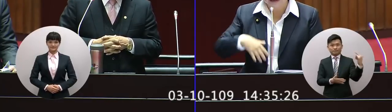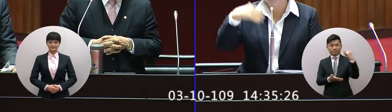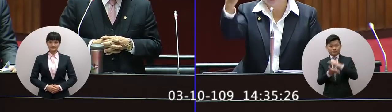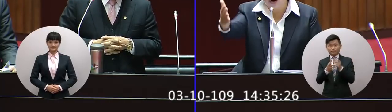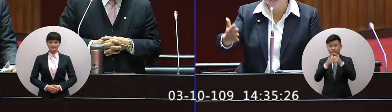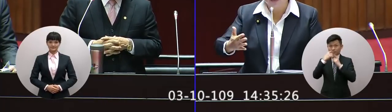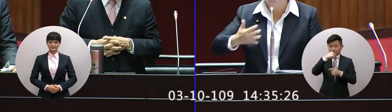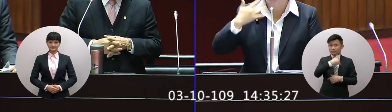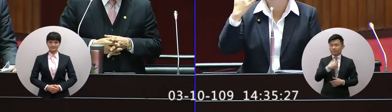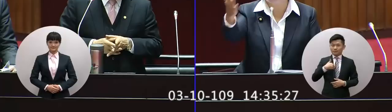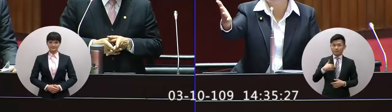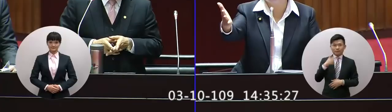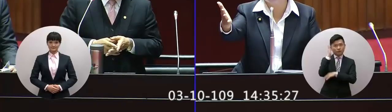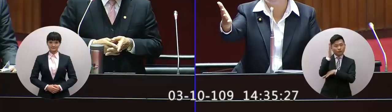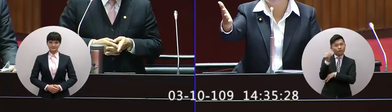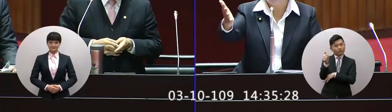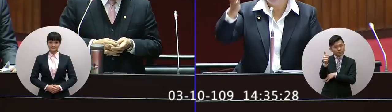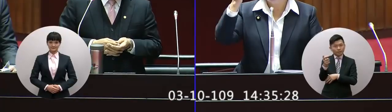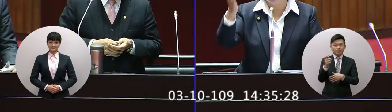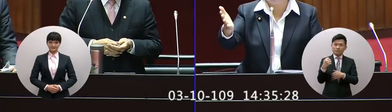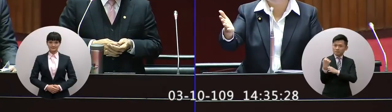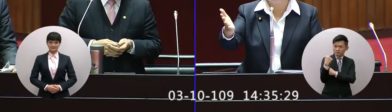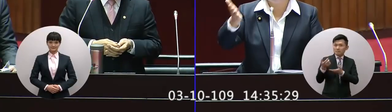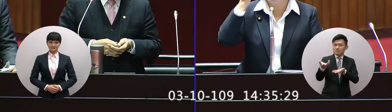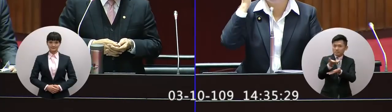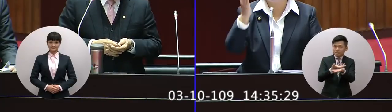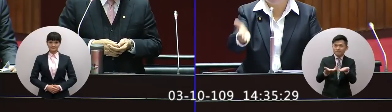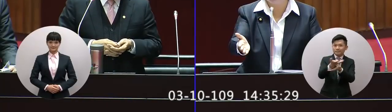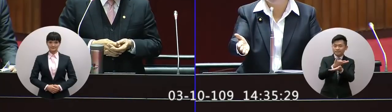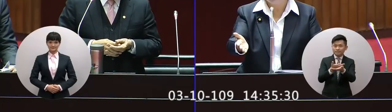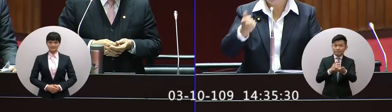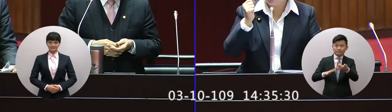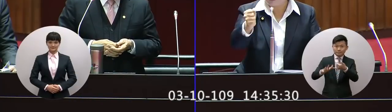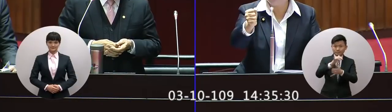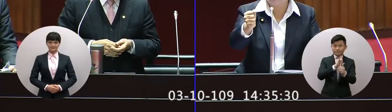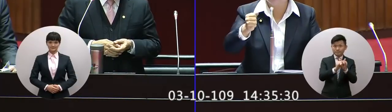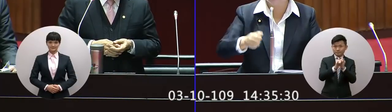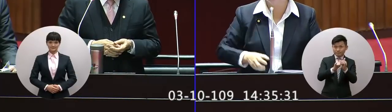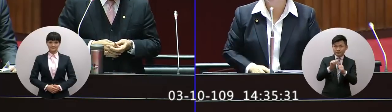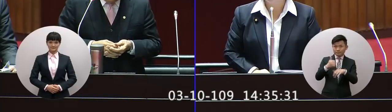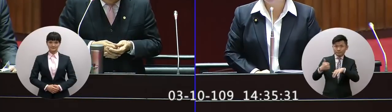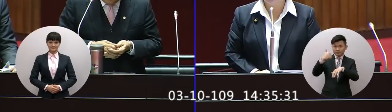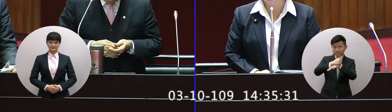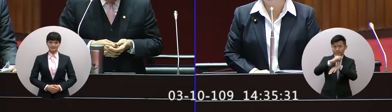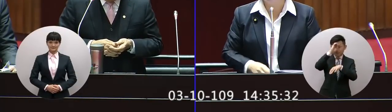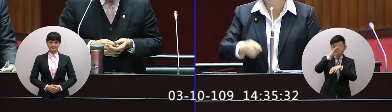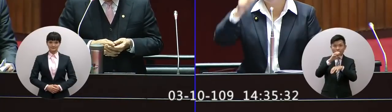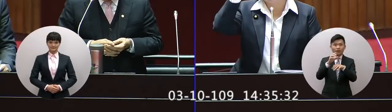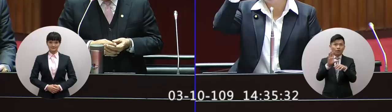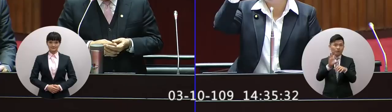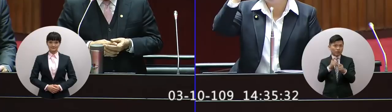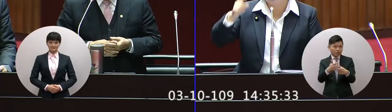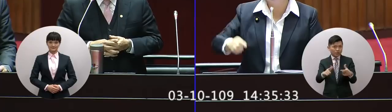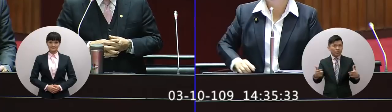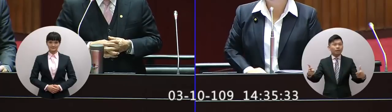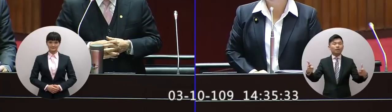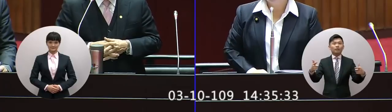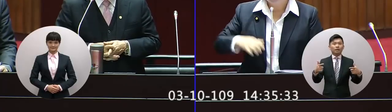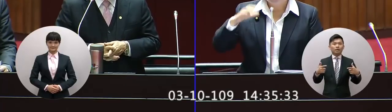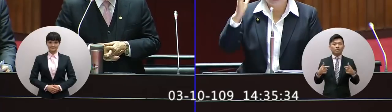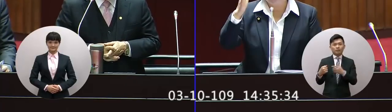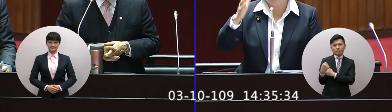府的一个沟通，在这段时间，全民不管朝野，全力支持，这个是我们台湾